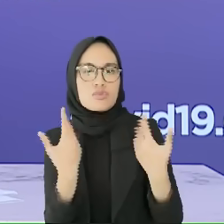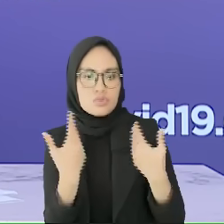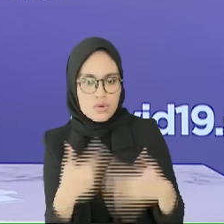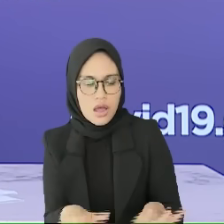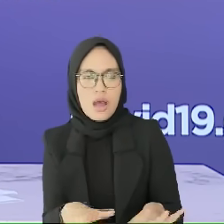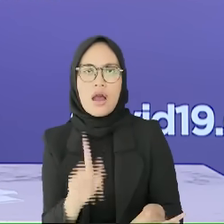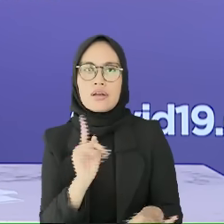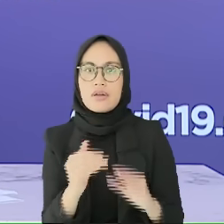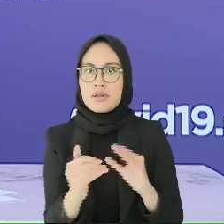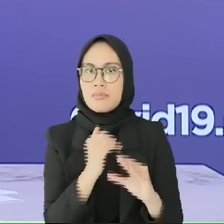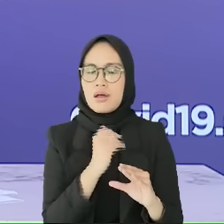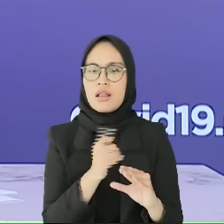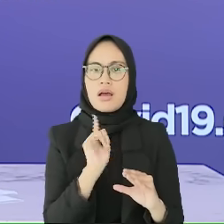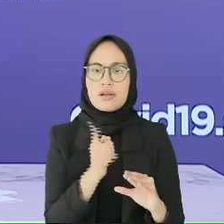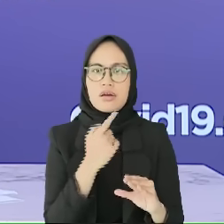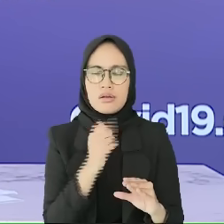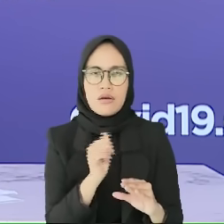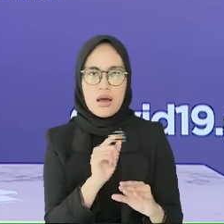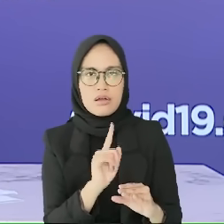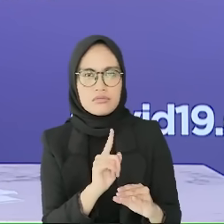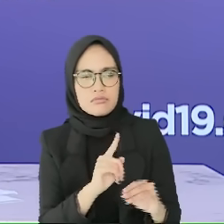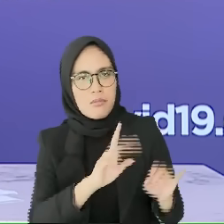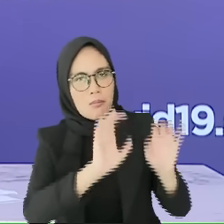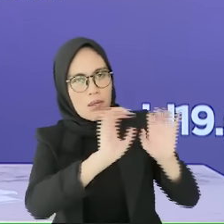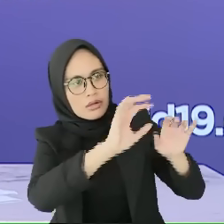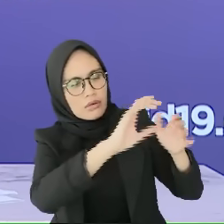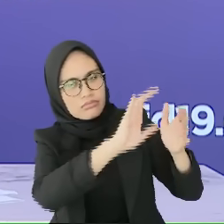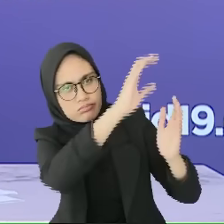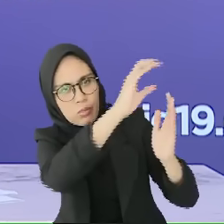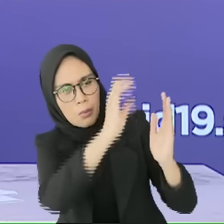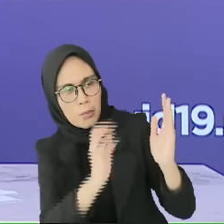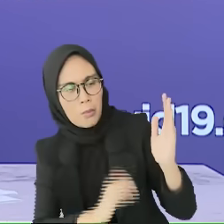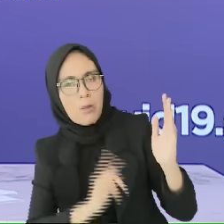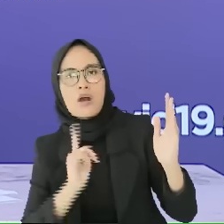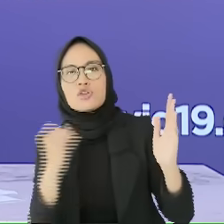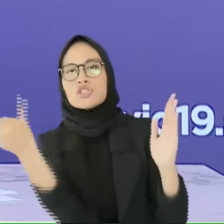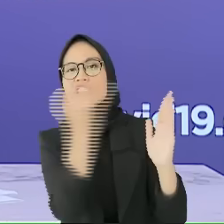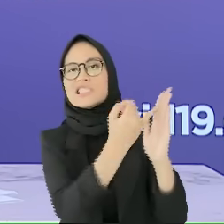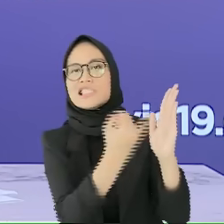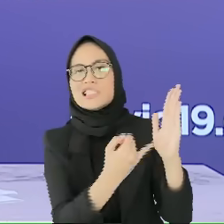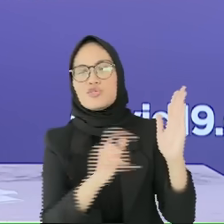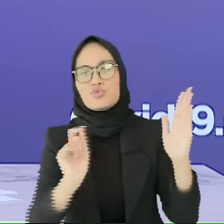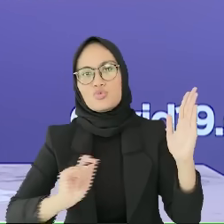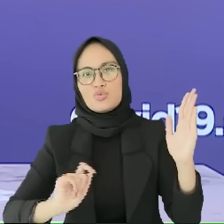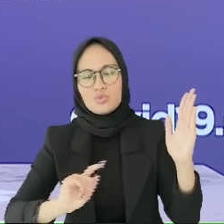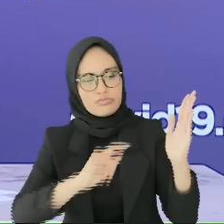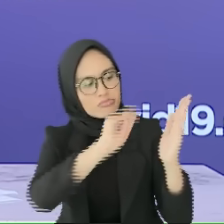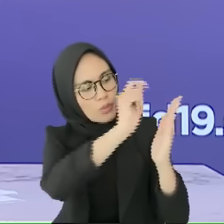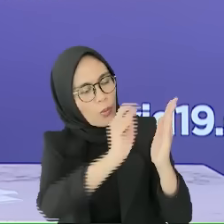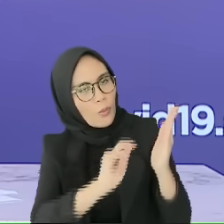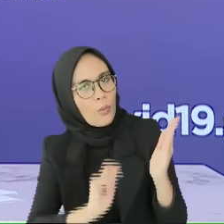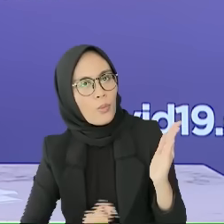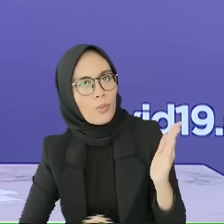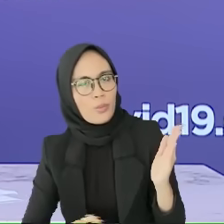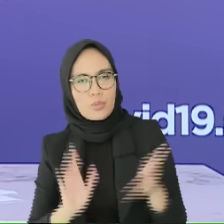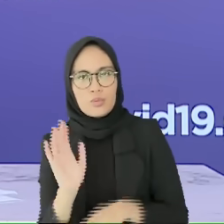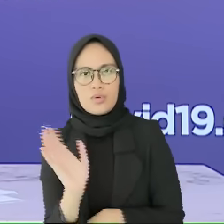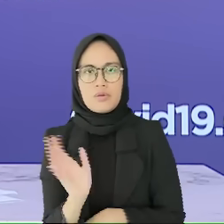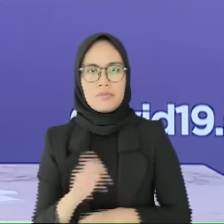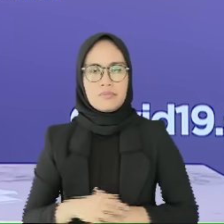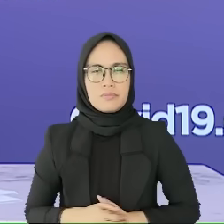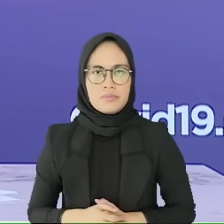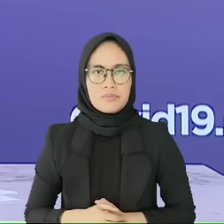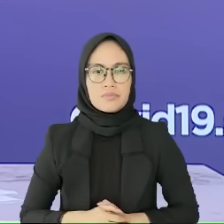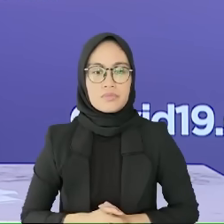akun untuk aktifkan status vaksinasi, dan dapatkan kartu verifikasi vaksinasi dengan masuk ke